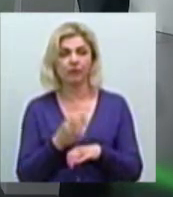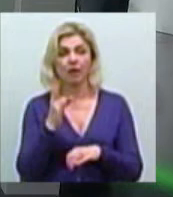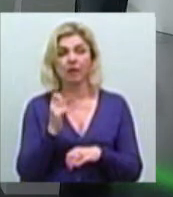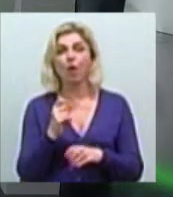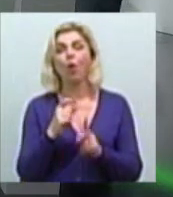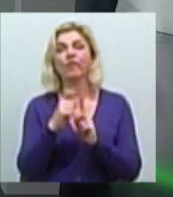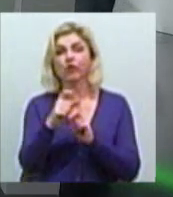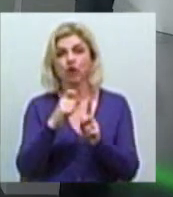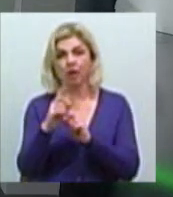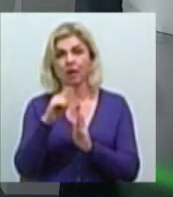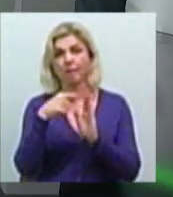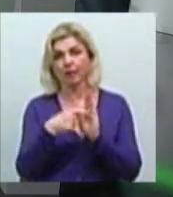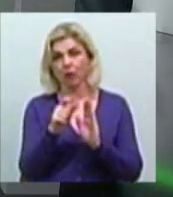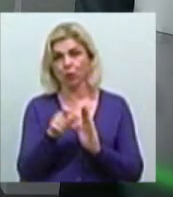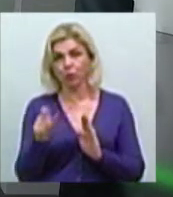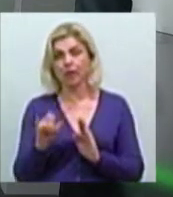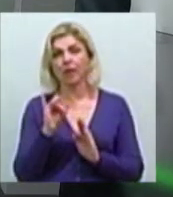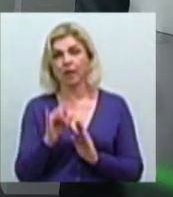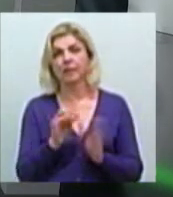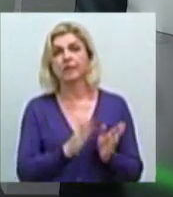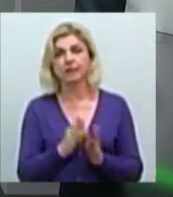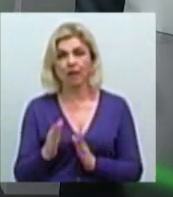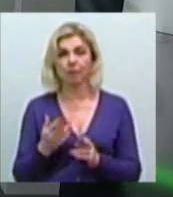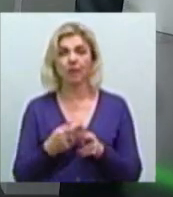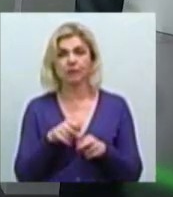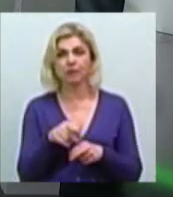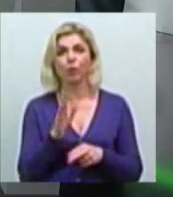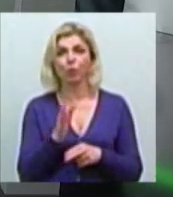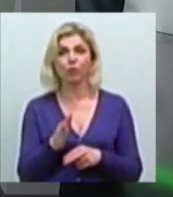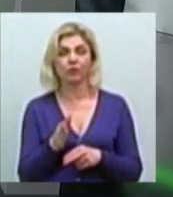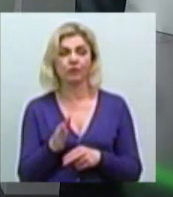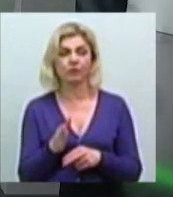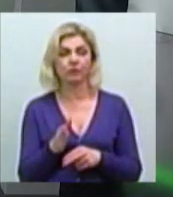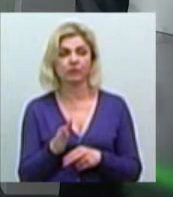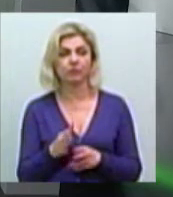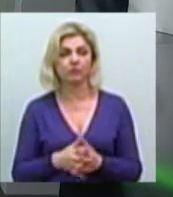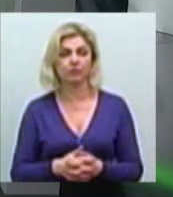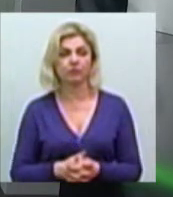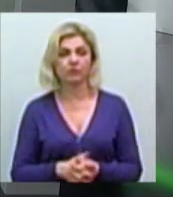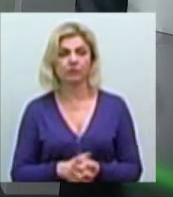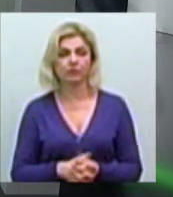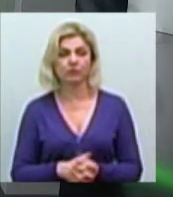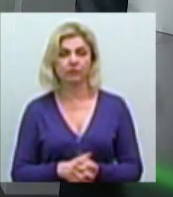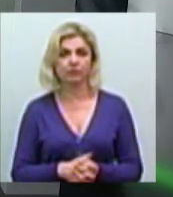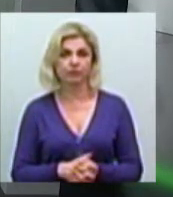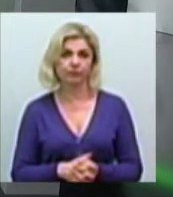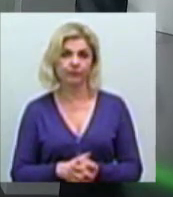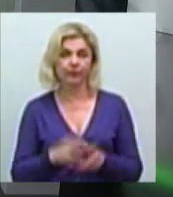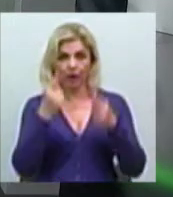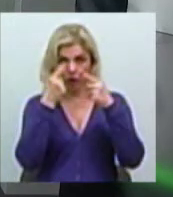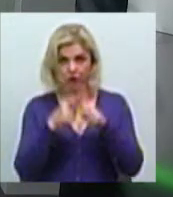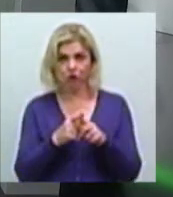людей, також користування системи, певна робота буде на них, ну, як би, технічний